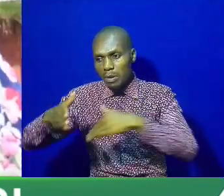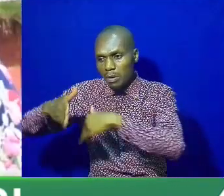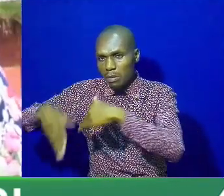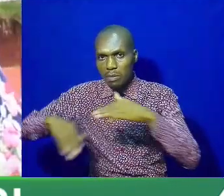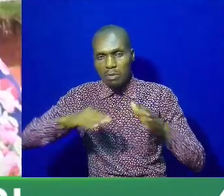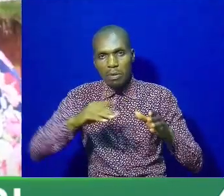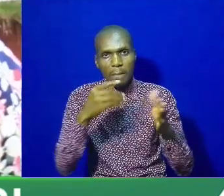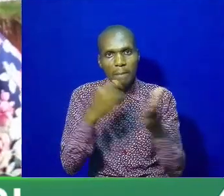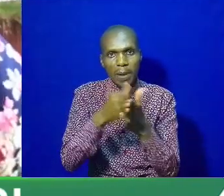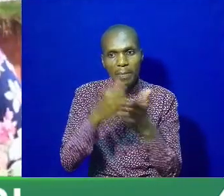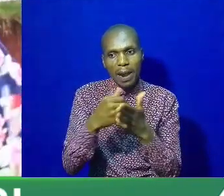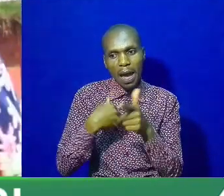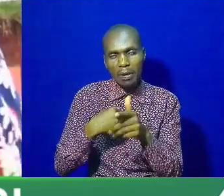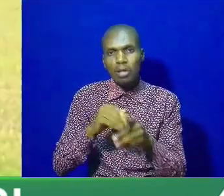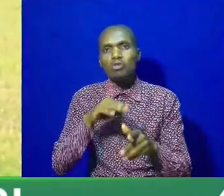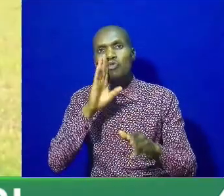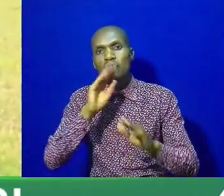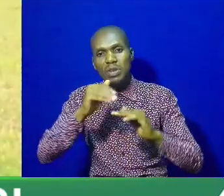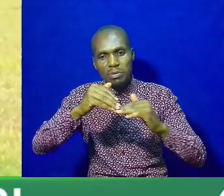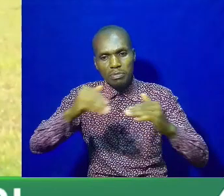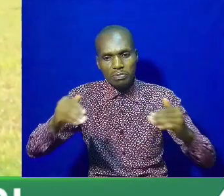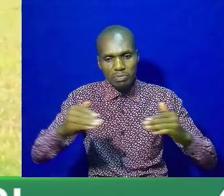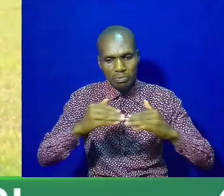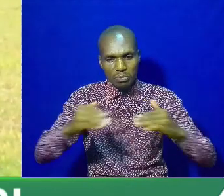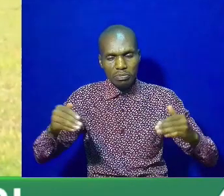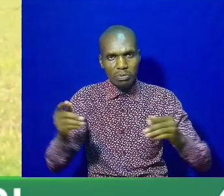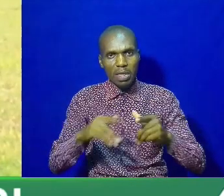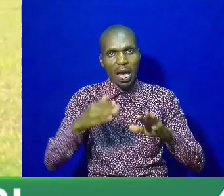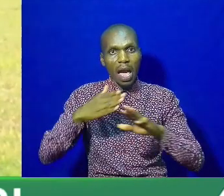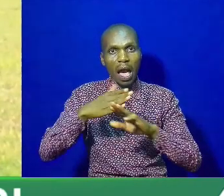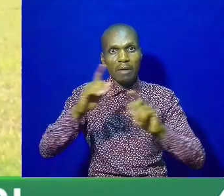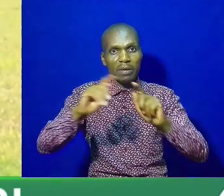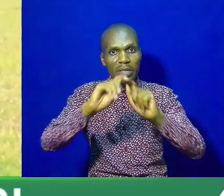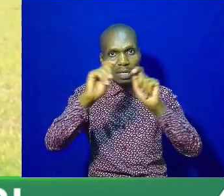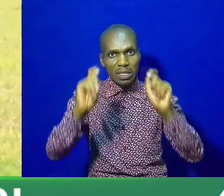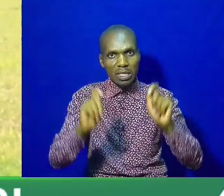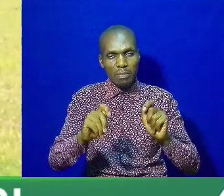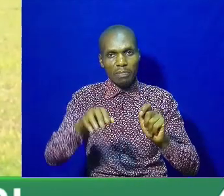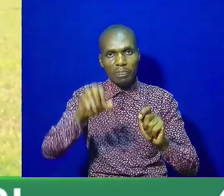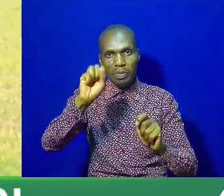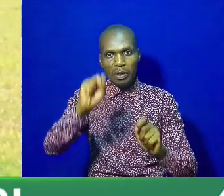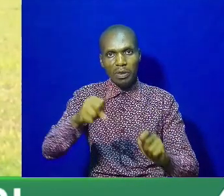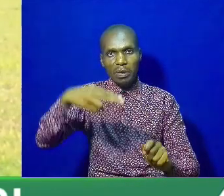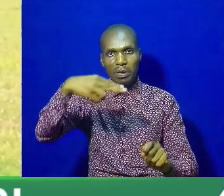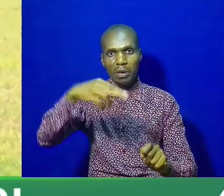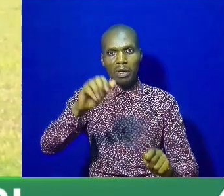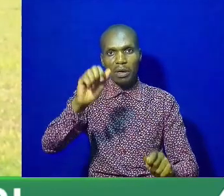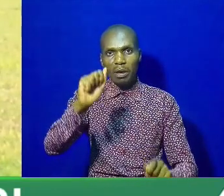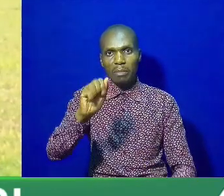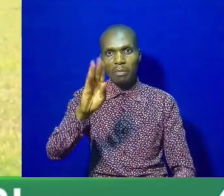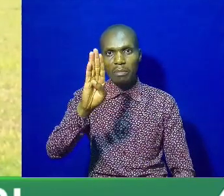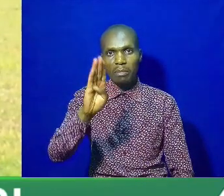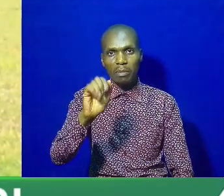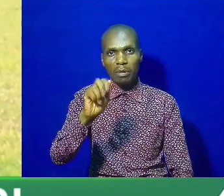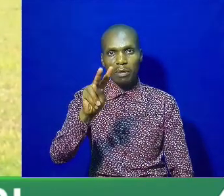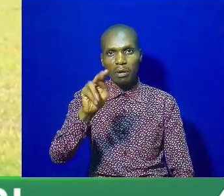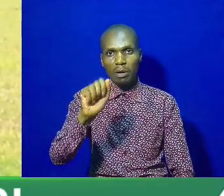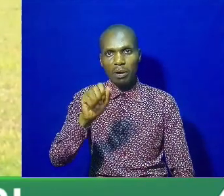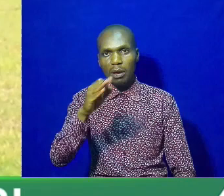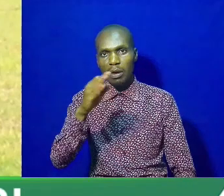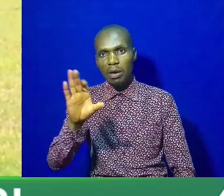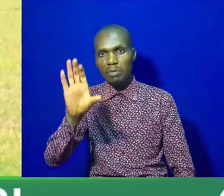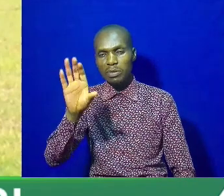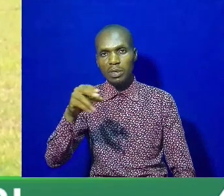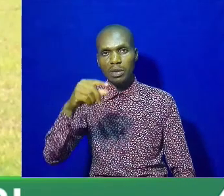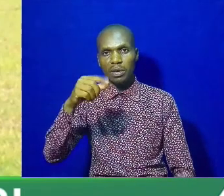kiloro chucha ukule getie keiga. Maiga yo chiti mchia kuro ngoro wa Gusii Shabana FC na Gusii FC chikosori mea National Super League.